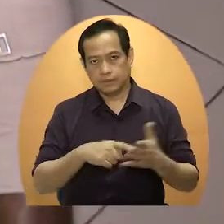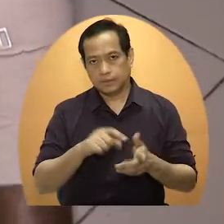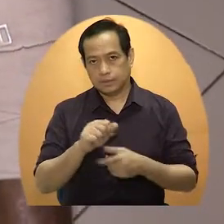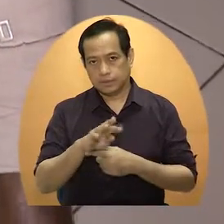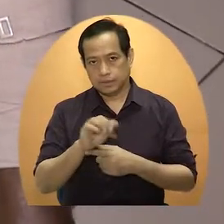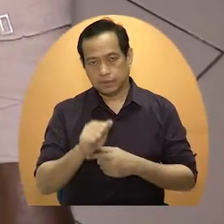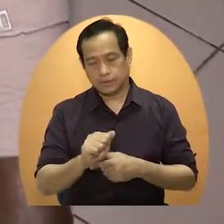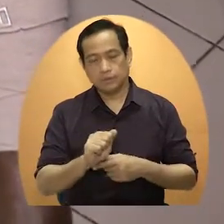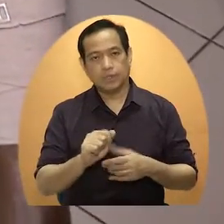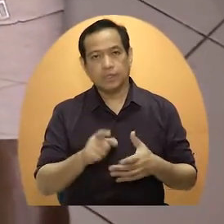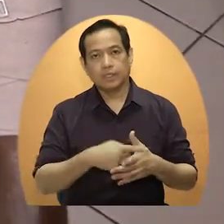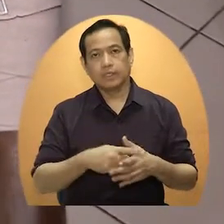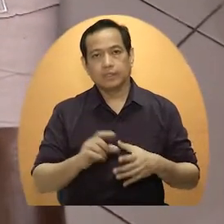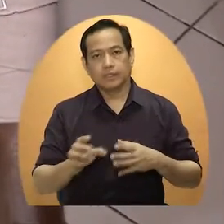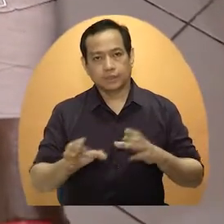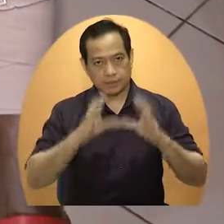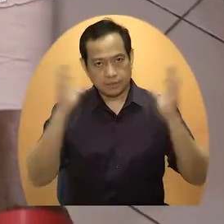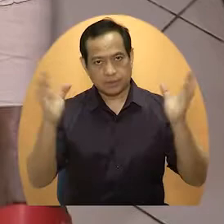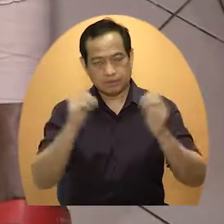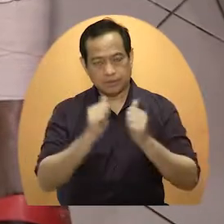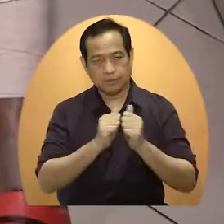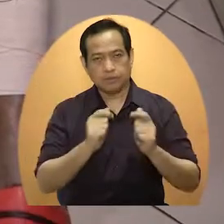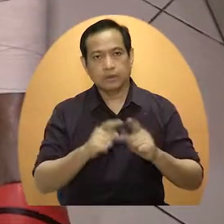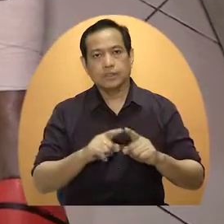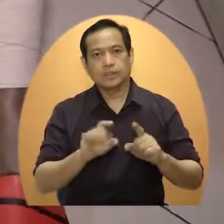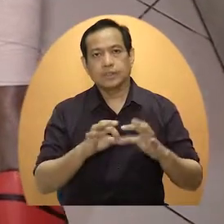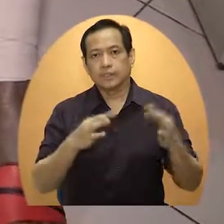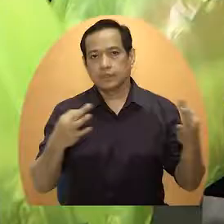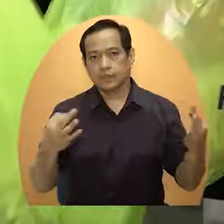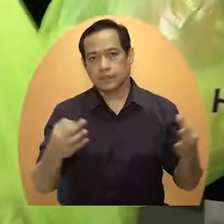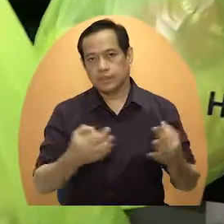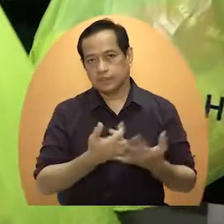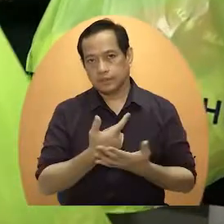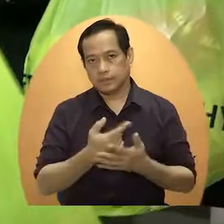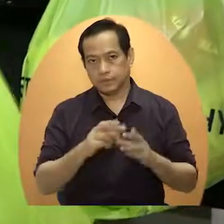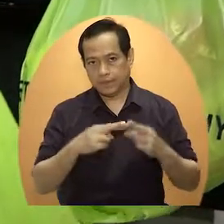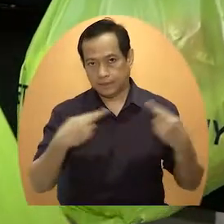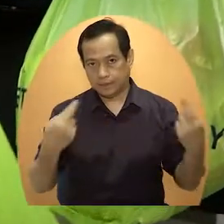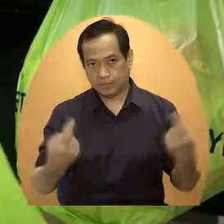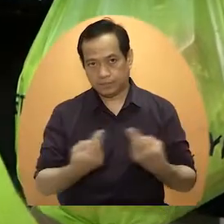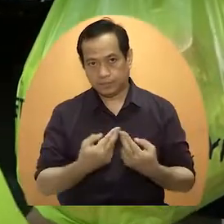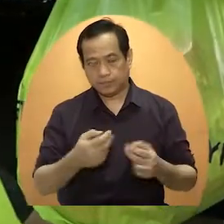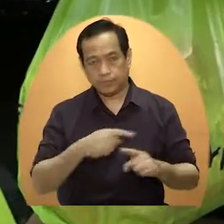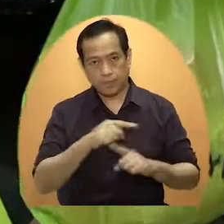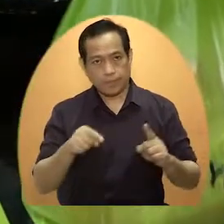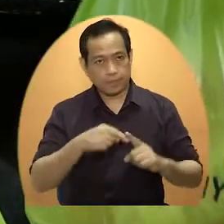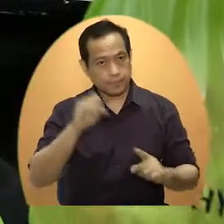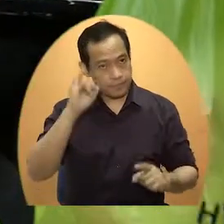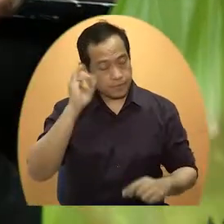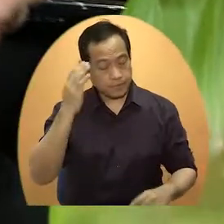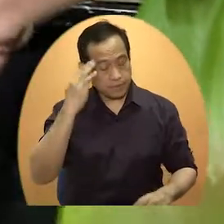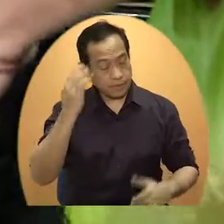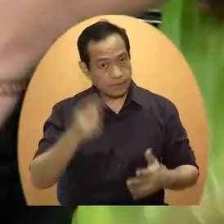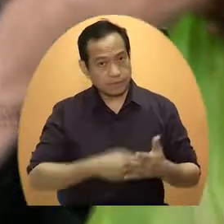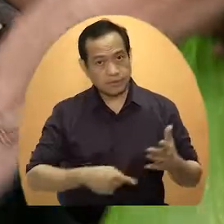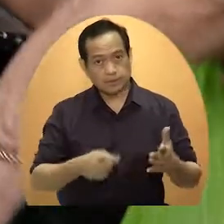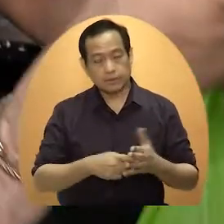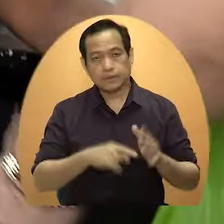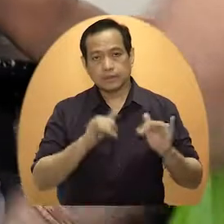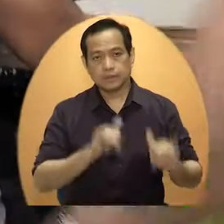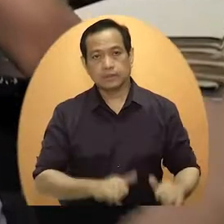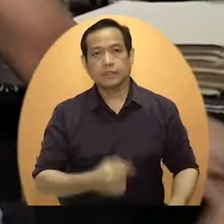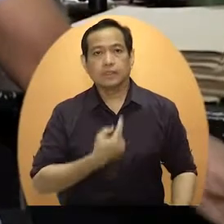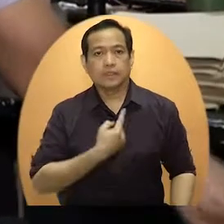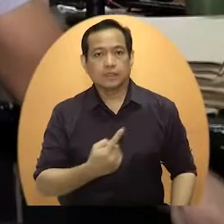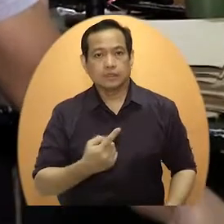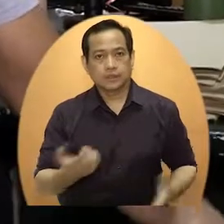kamag-anak. Sa ngayon, wala na po akong kontak sa mga anak ko. Nang malaman nito ni Mang Inri, namuhay na lamang siyang mag-isa